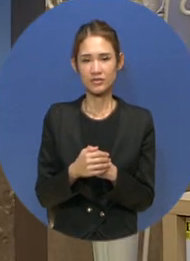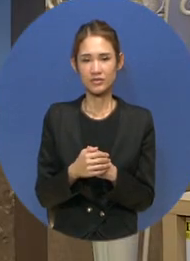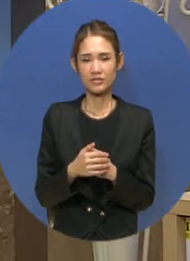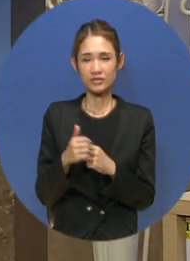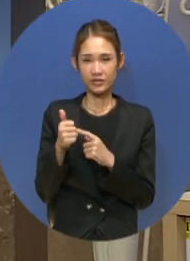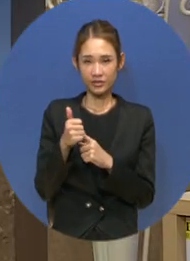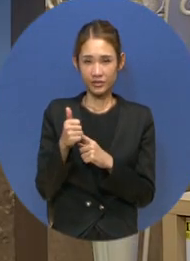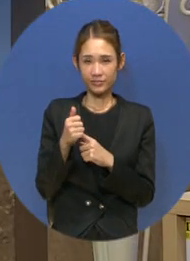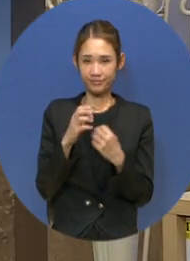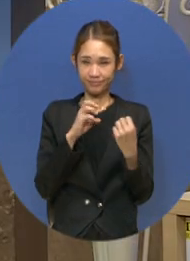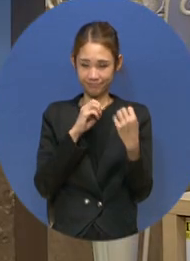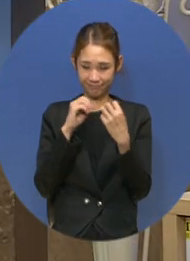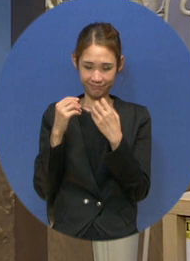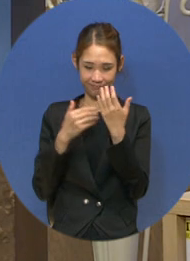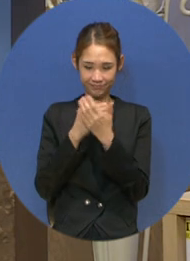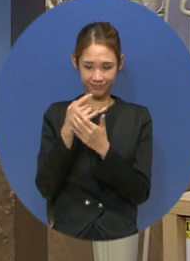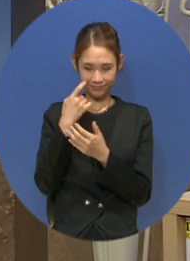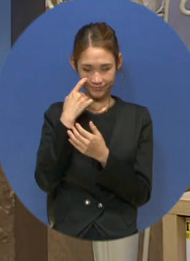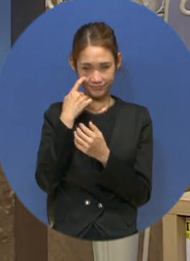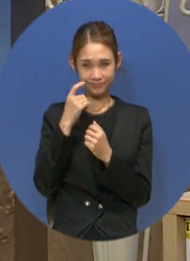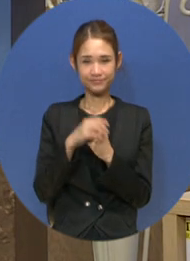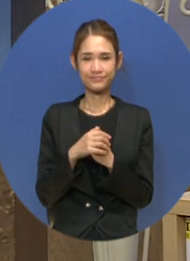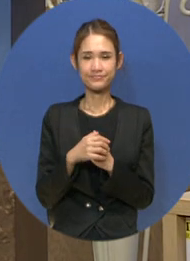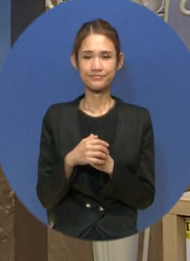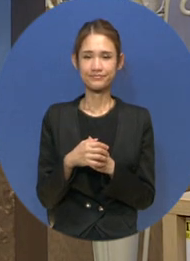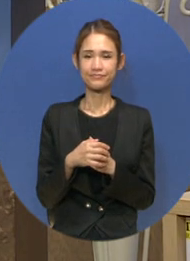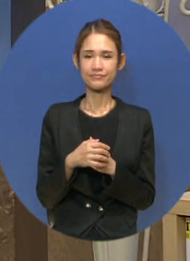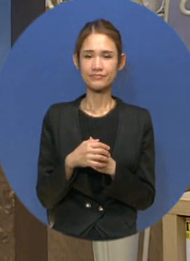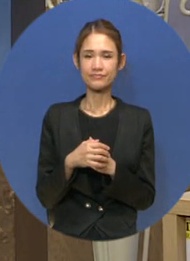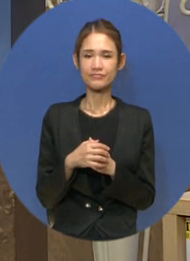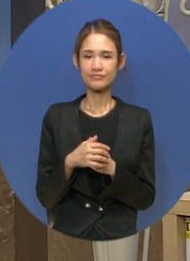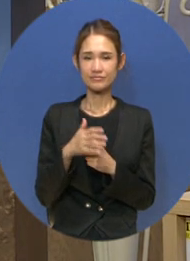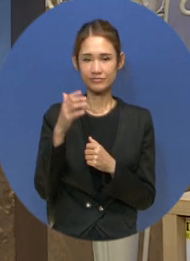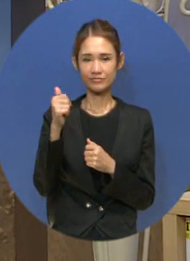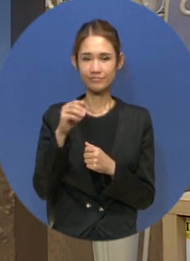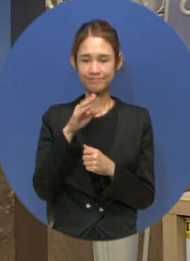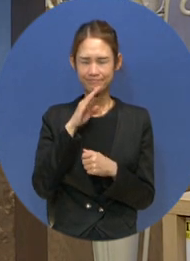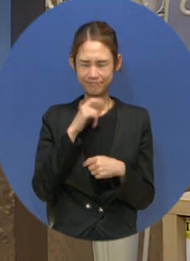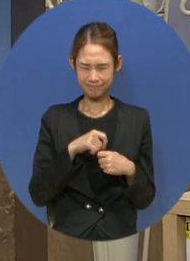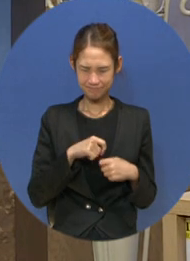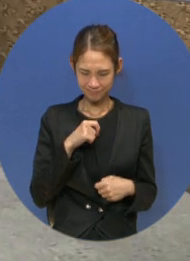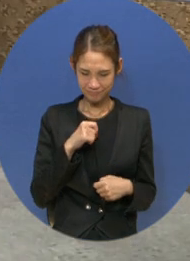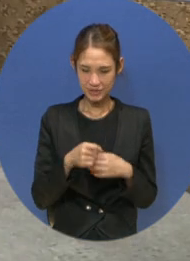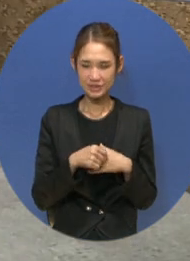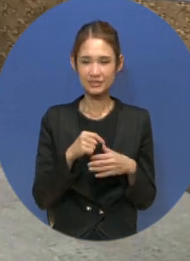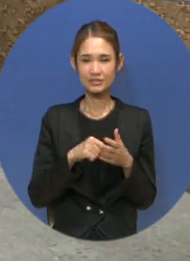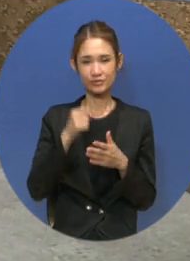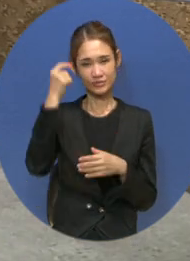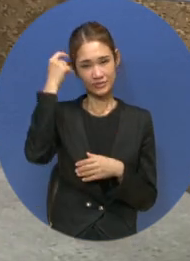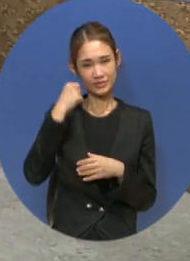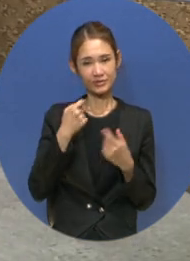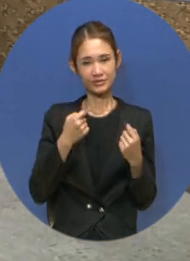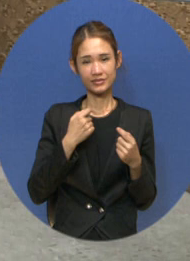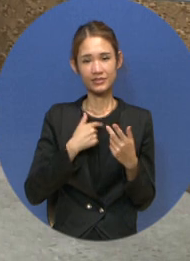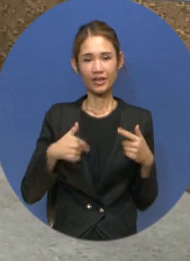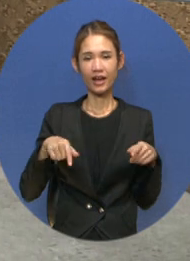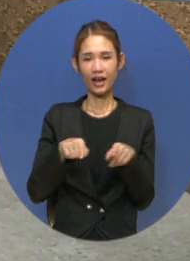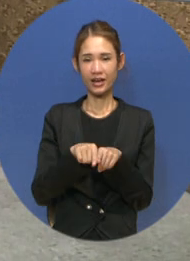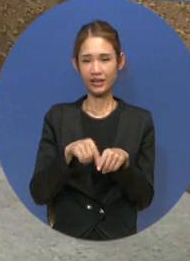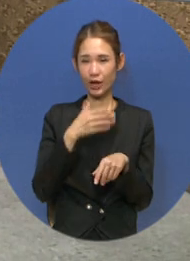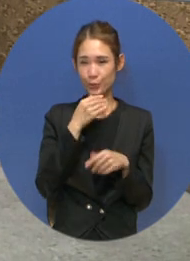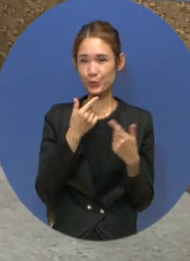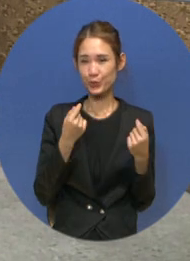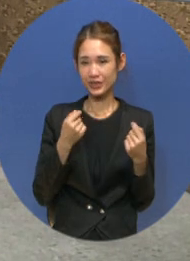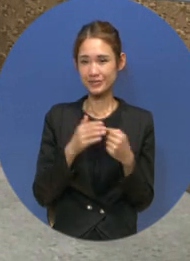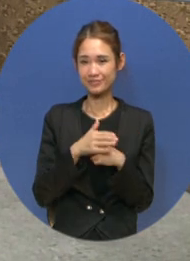이제 관장님이랑 이렇게 얘기를 나누면서 좀 이 관장님의 진심이 좀 느껴져서 네. 제가 덩달아 행복해지는